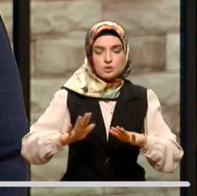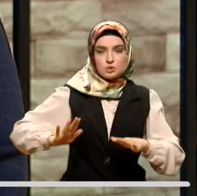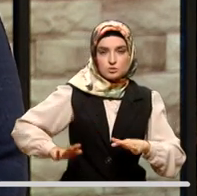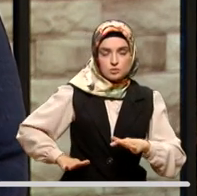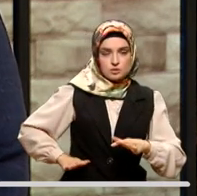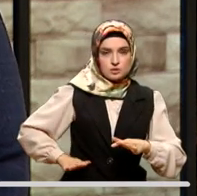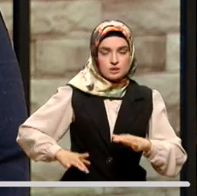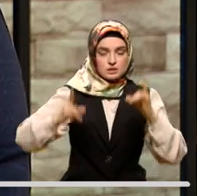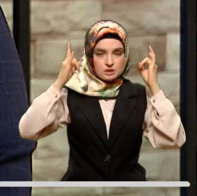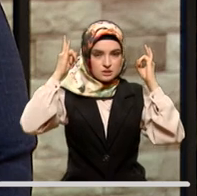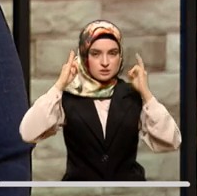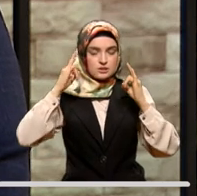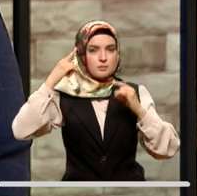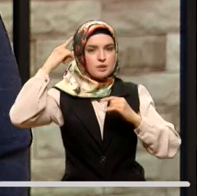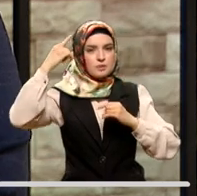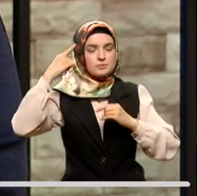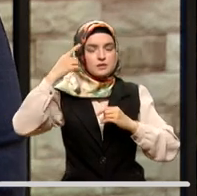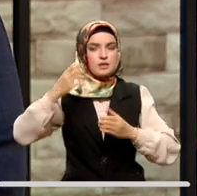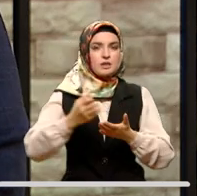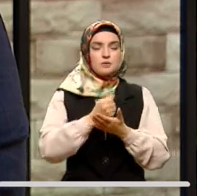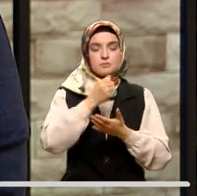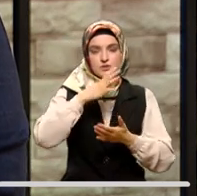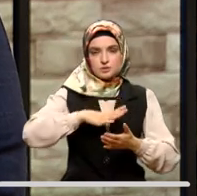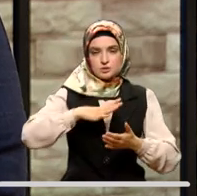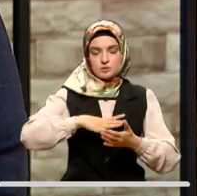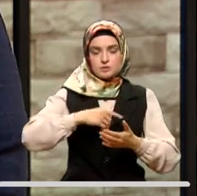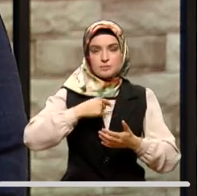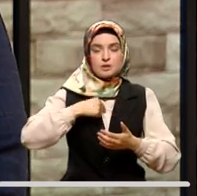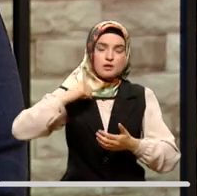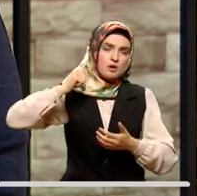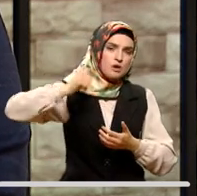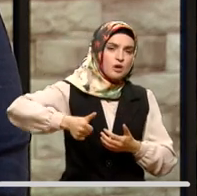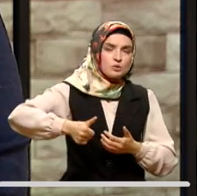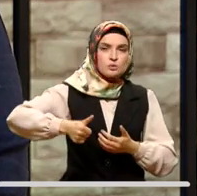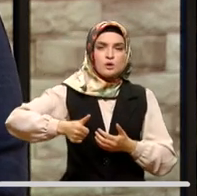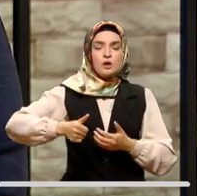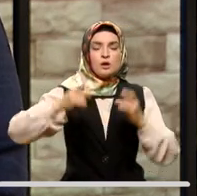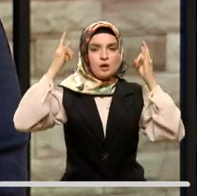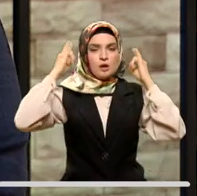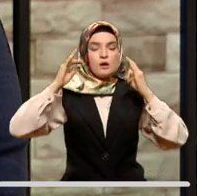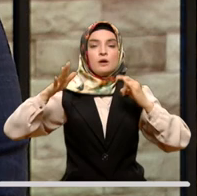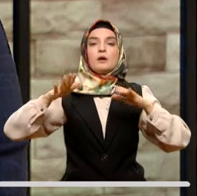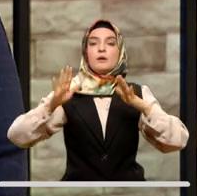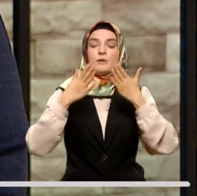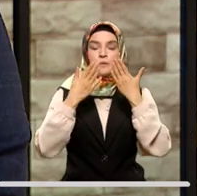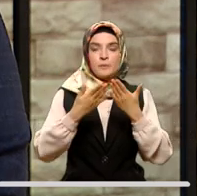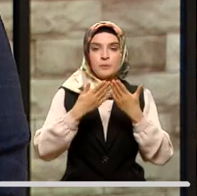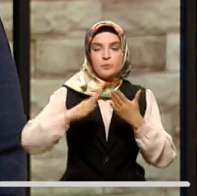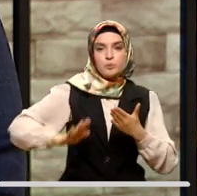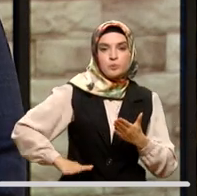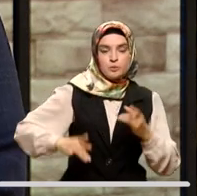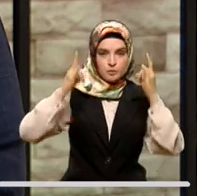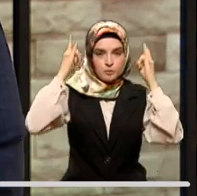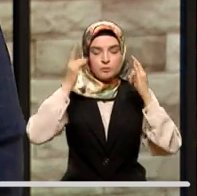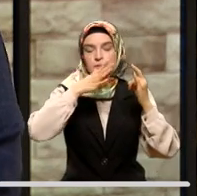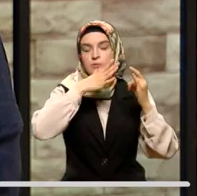bilinci, aidiyet bilinci kazandırmak istiyoruz. Ben her gün camiye gidemiyorum ama çocuğum camiyi tanısın istiyorum. Belki çocuğum